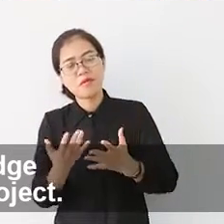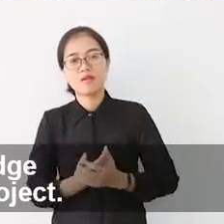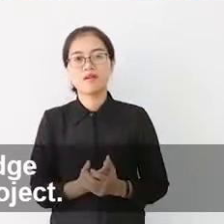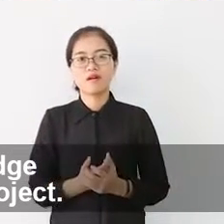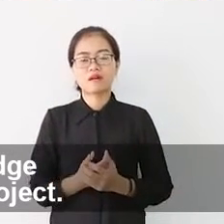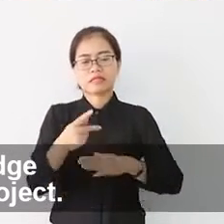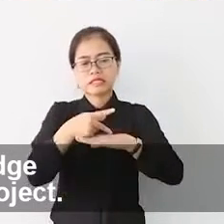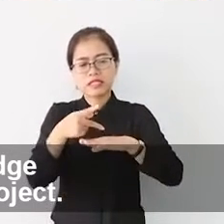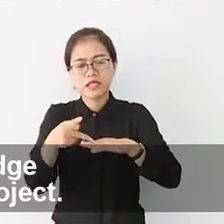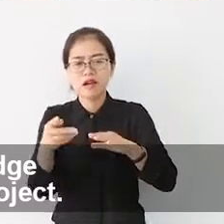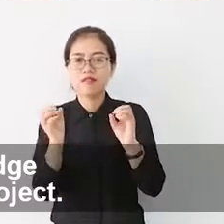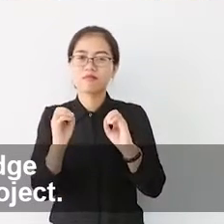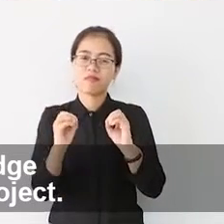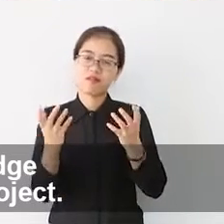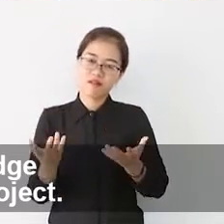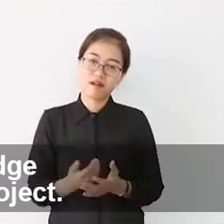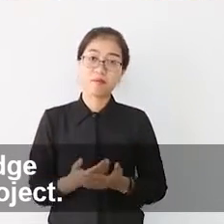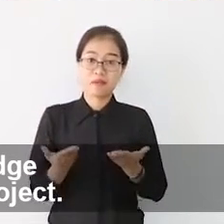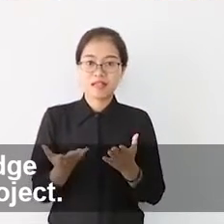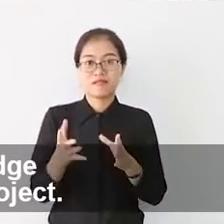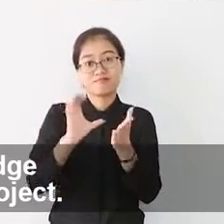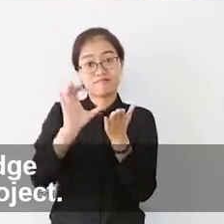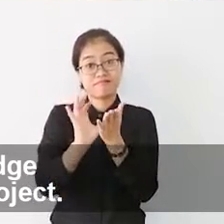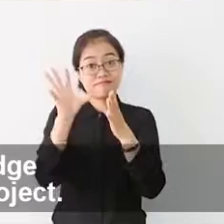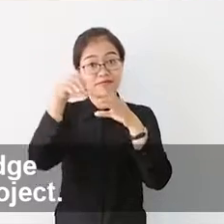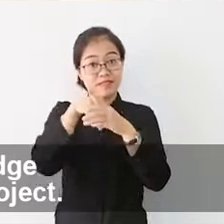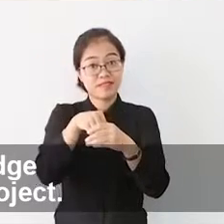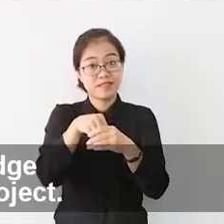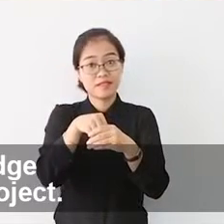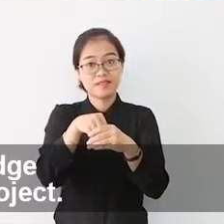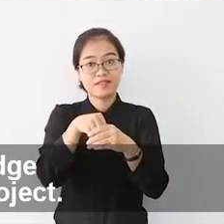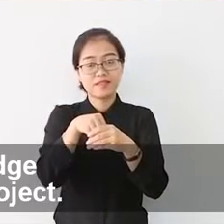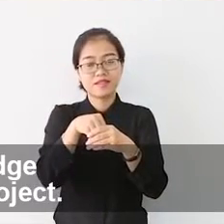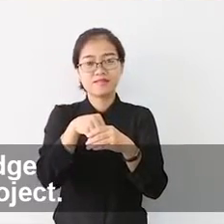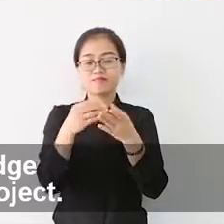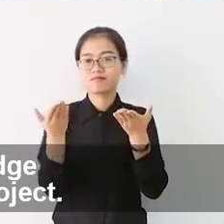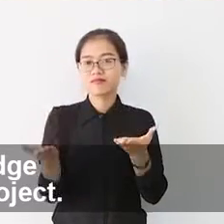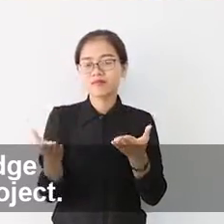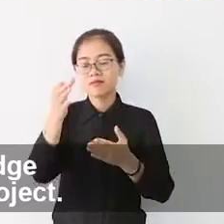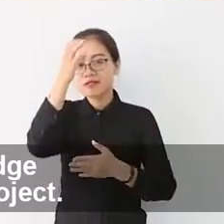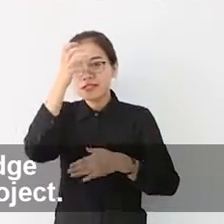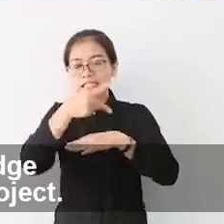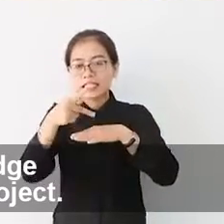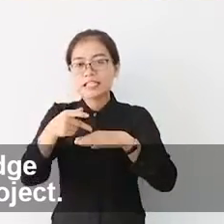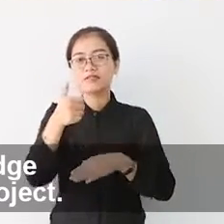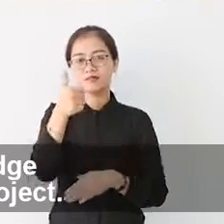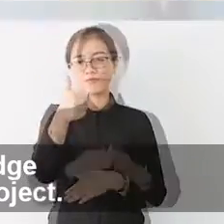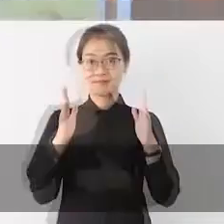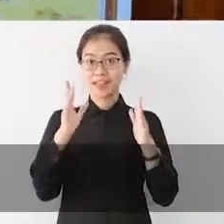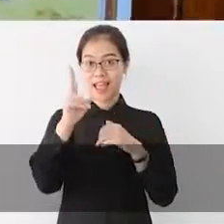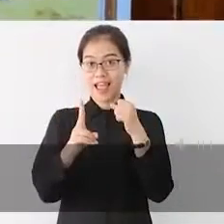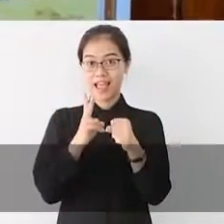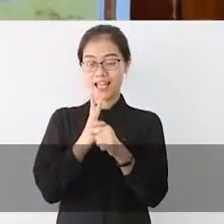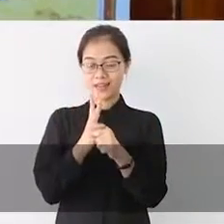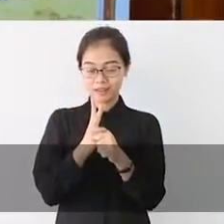là không biết gì về các cái kỹ năng đó. Nhưng khi được tham gia cái dự án này thì các bạn đã được trang bị những cái kiến thức rất tốt.